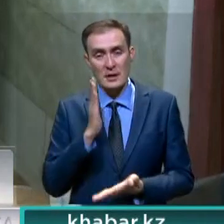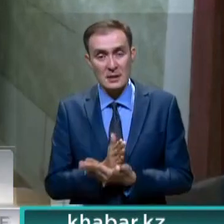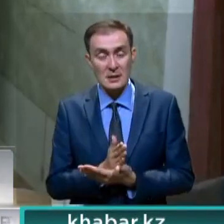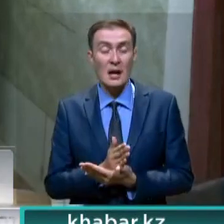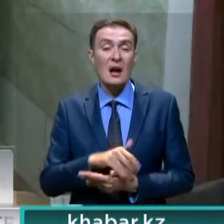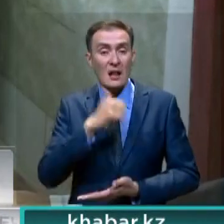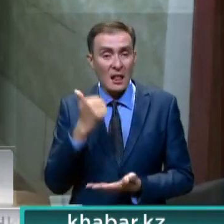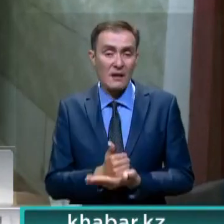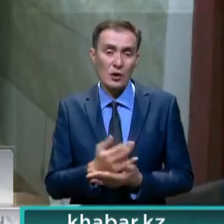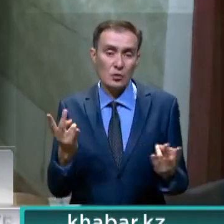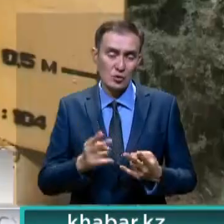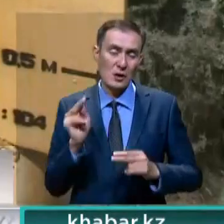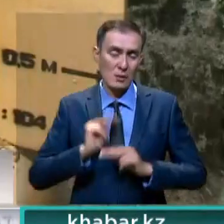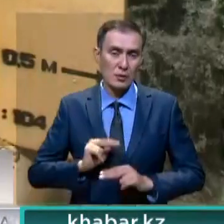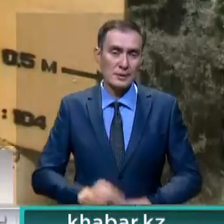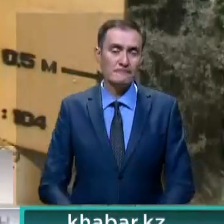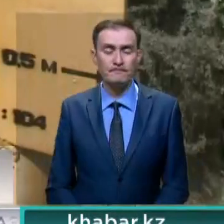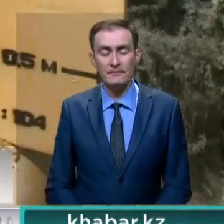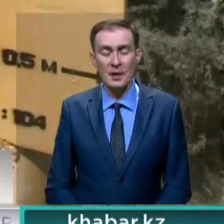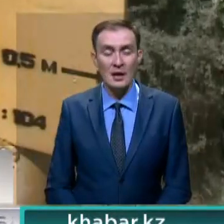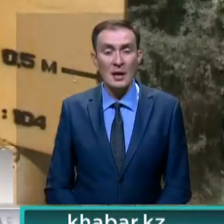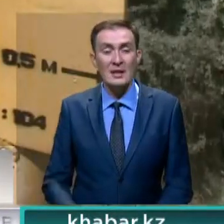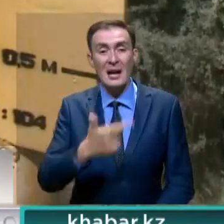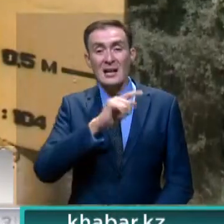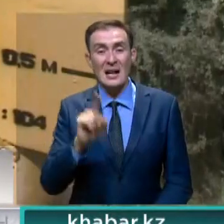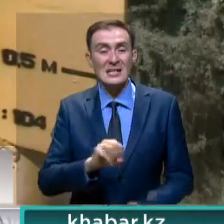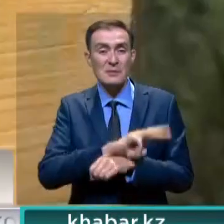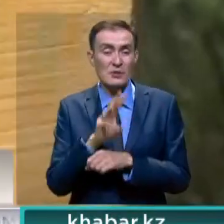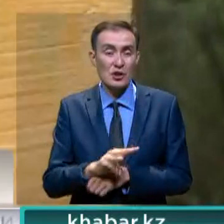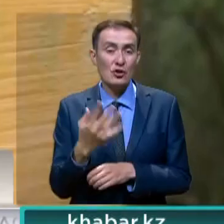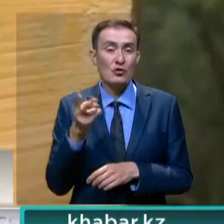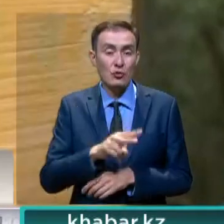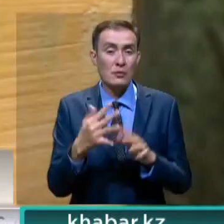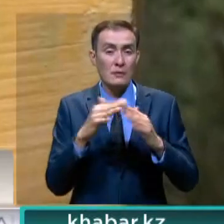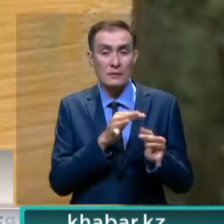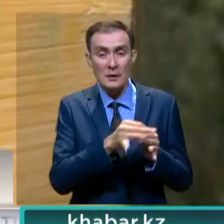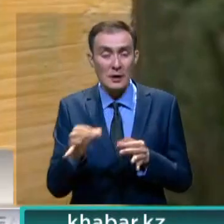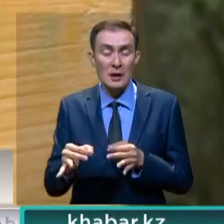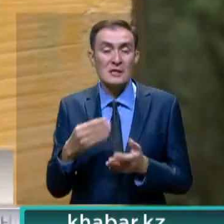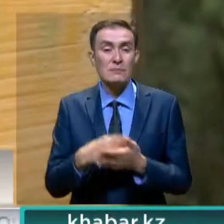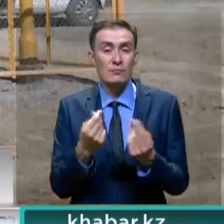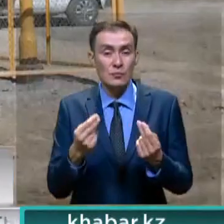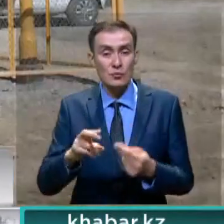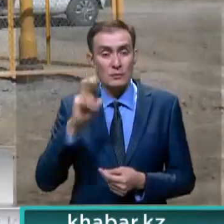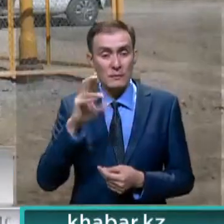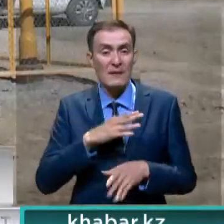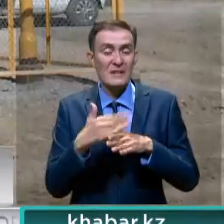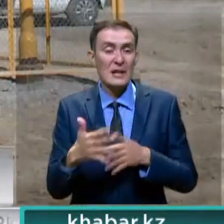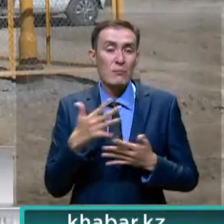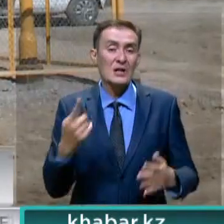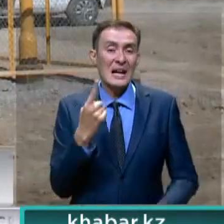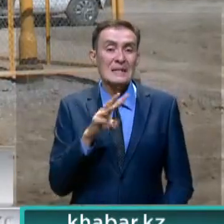создаются. Главное – работай. На газификацию 2 сельских округов Туран и Кирдели из республиканского бюджета выделили